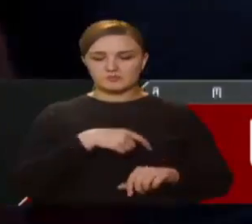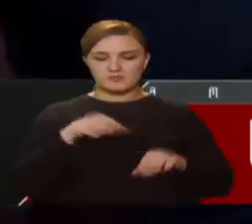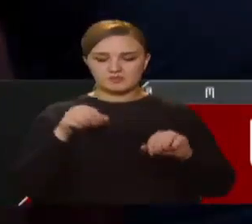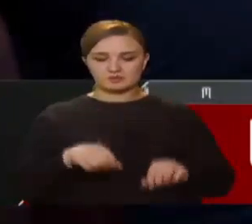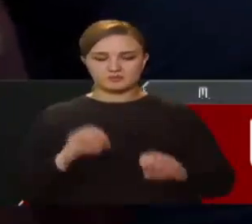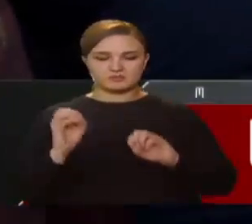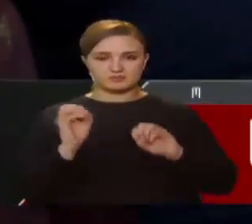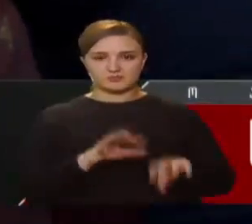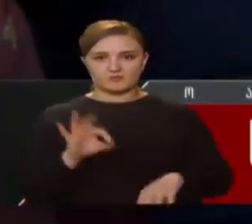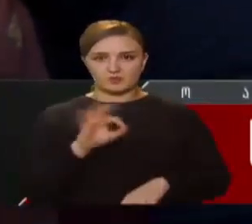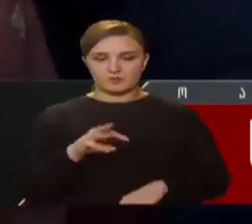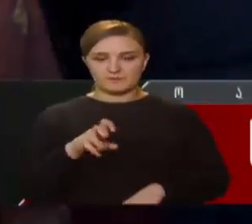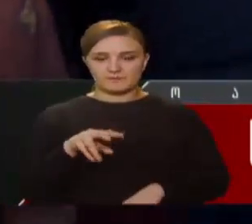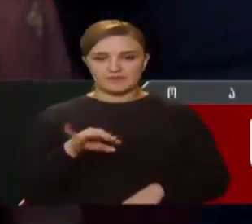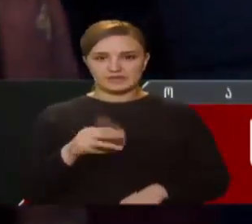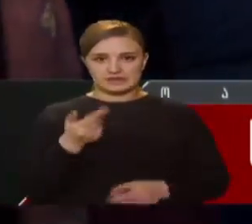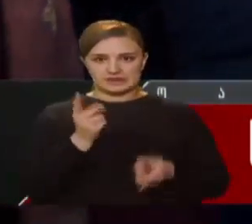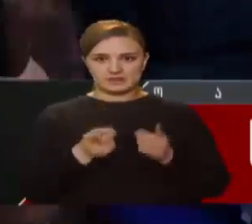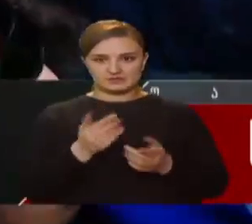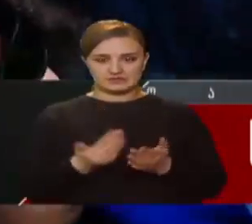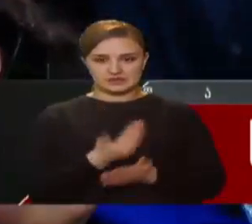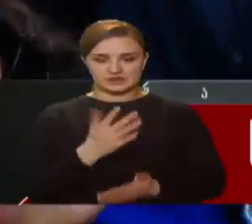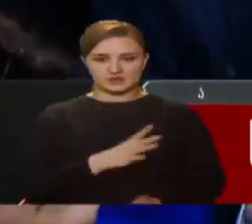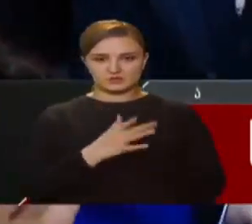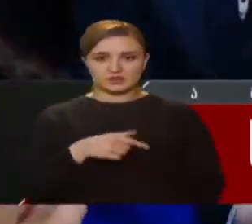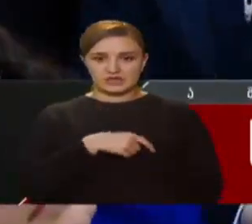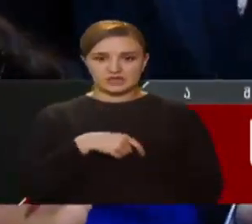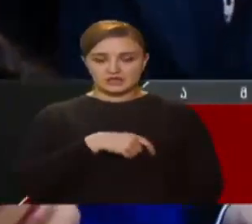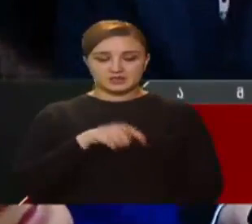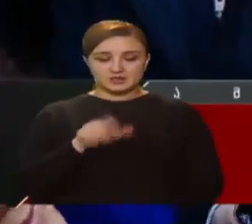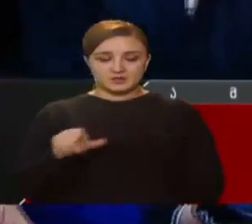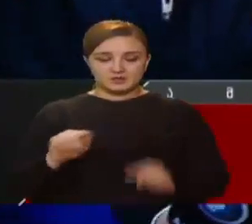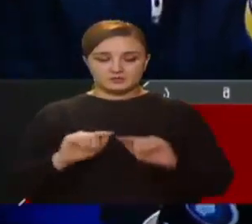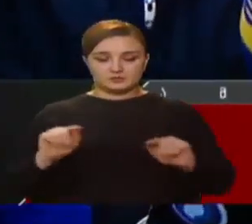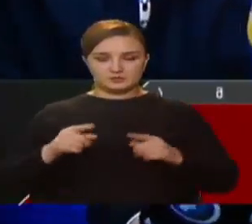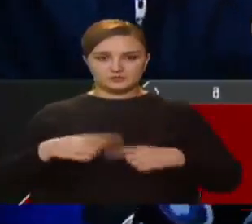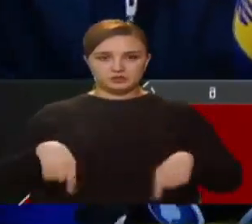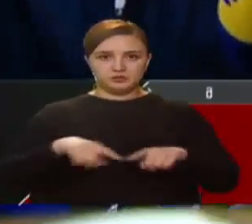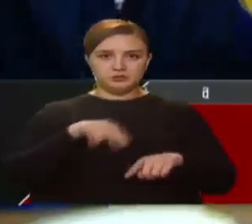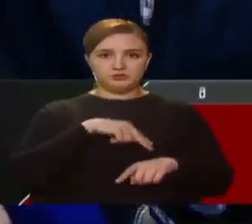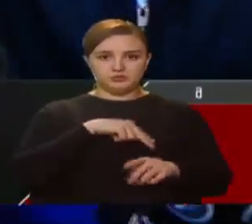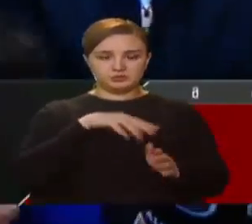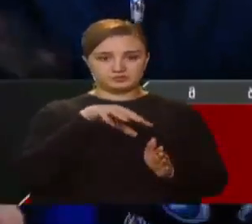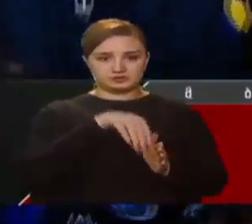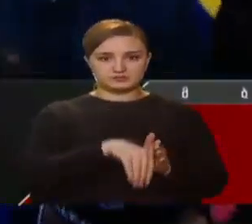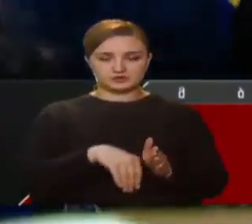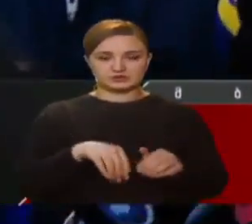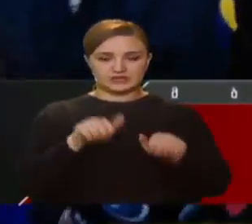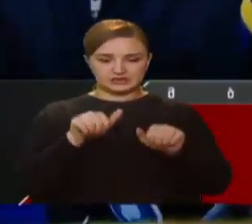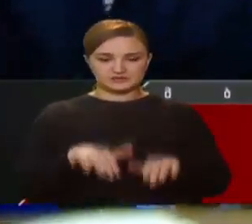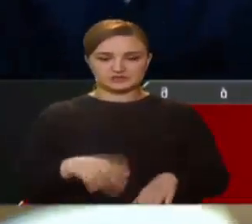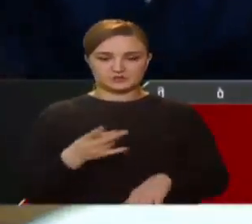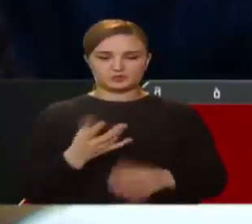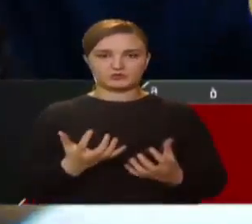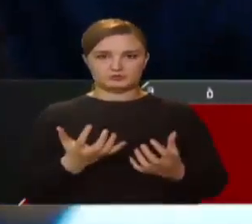datovebis mititeba nika meliasgan dges nambulat siakhle iqo deputatema opozitsiidan parlament ჩი გადაწყვეტილება